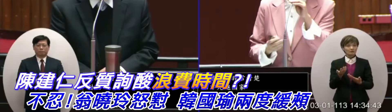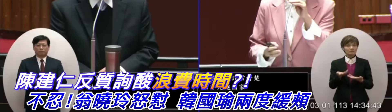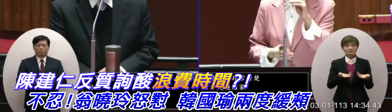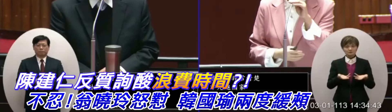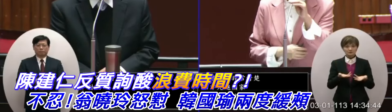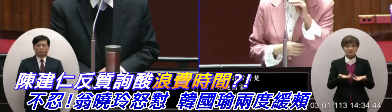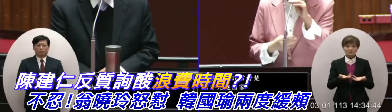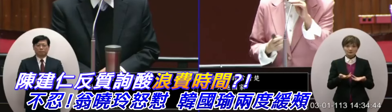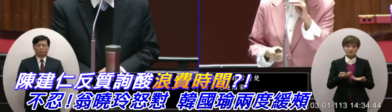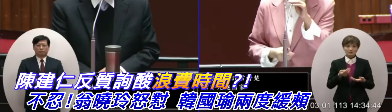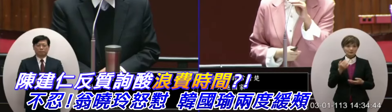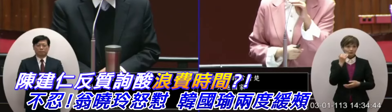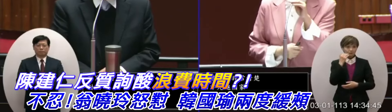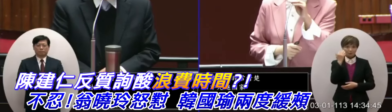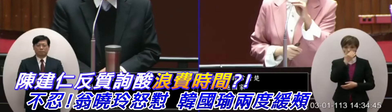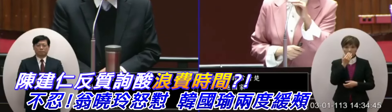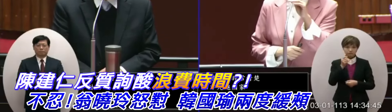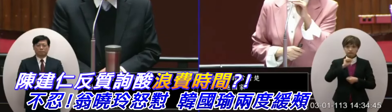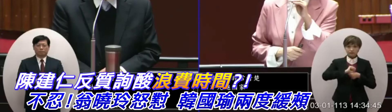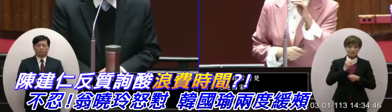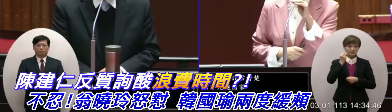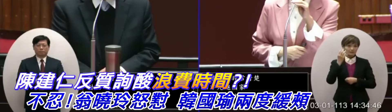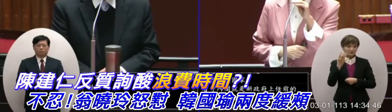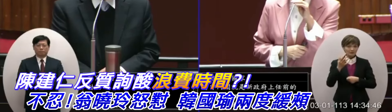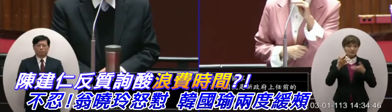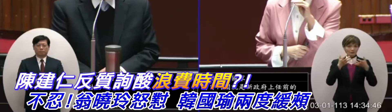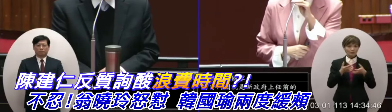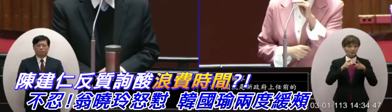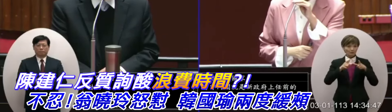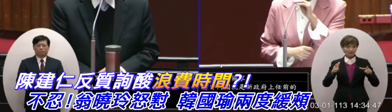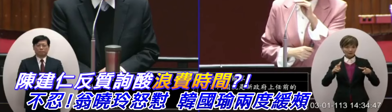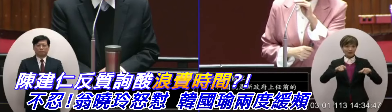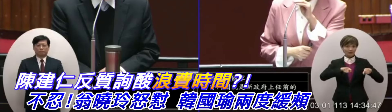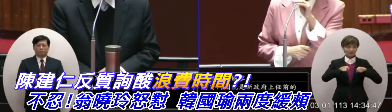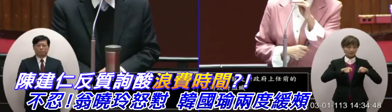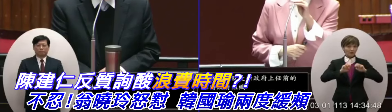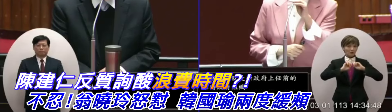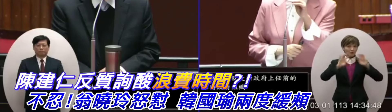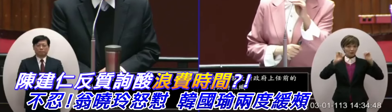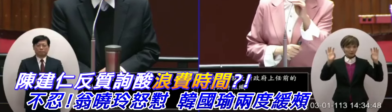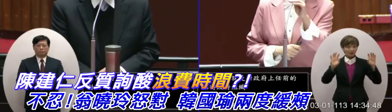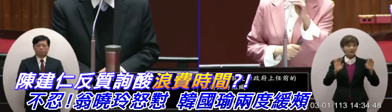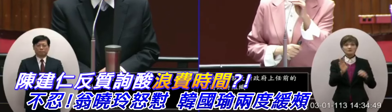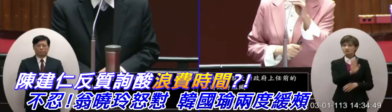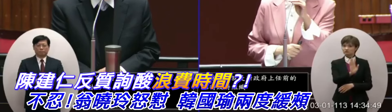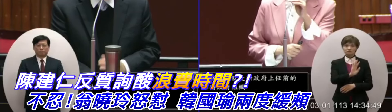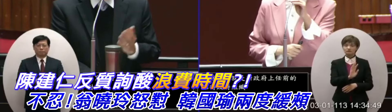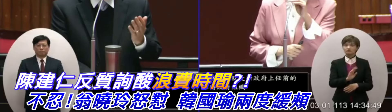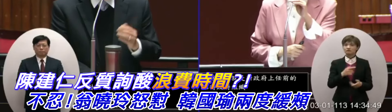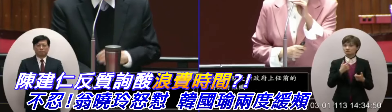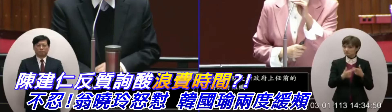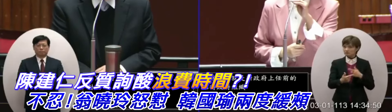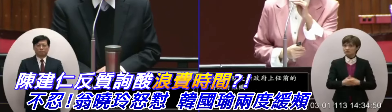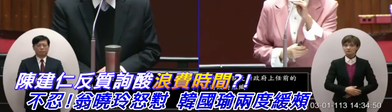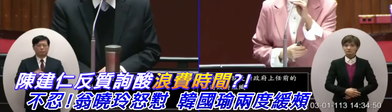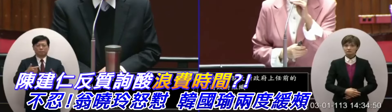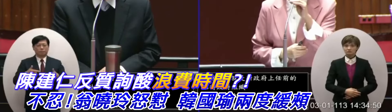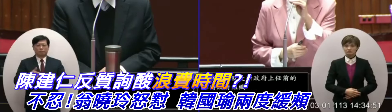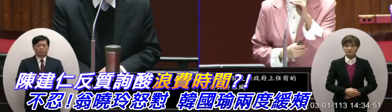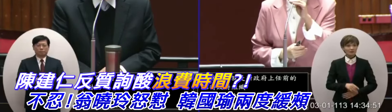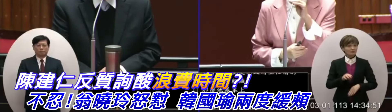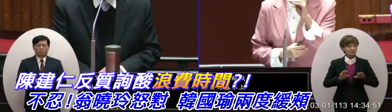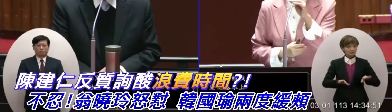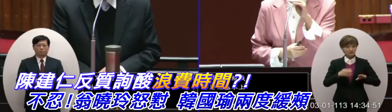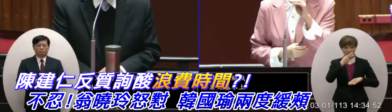些人事的任命或者是推动重大的政策以及法案。 不 知道是不是现在